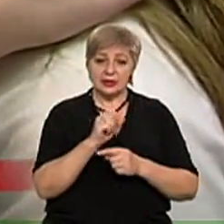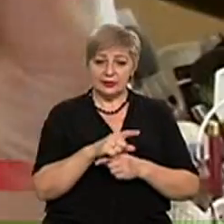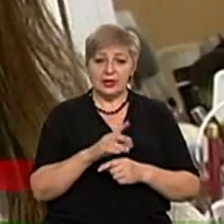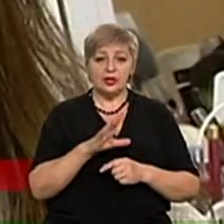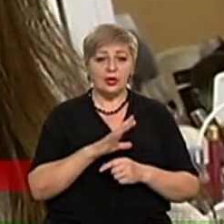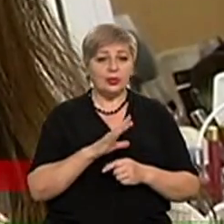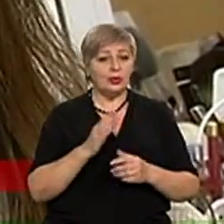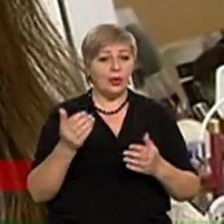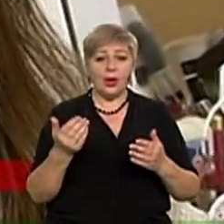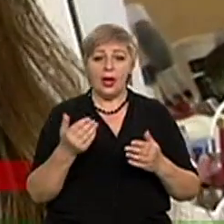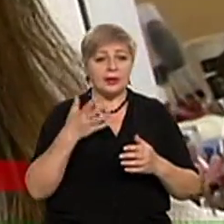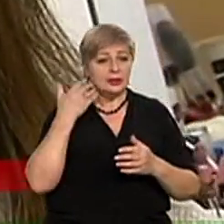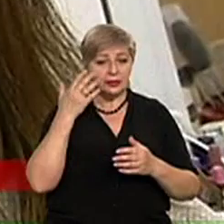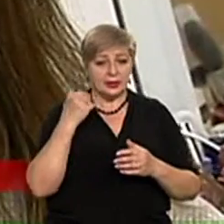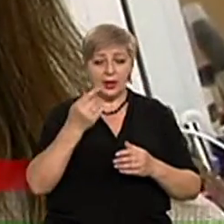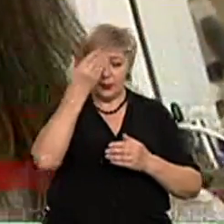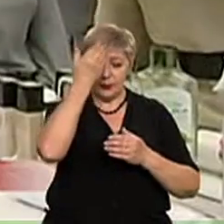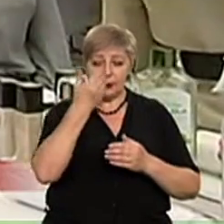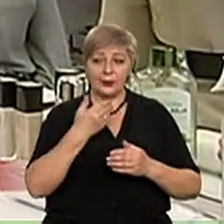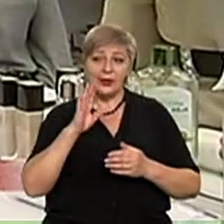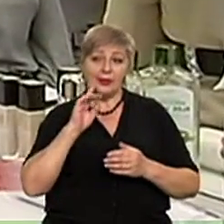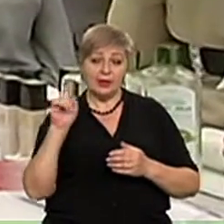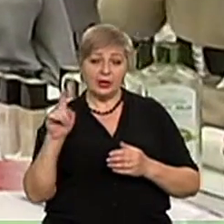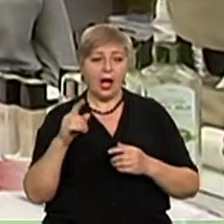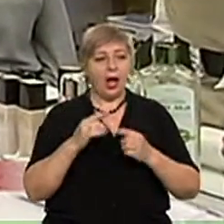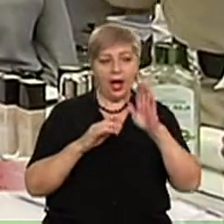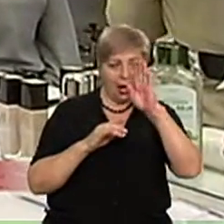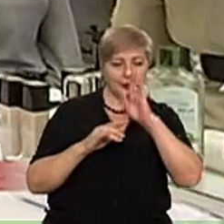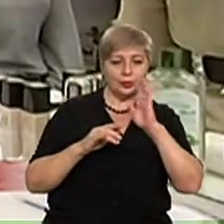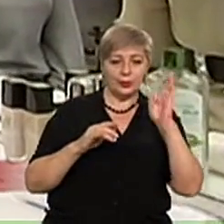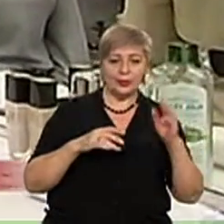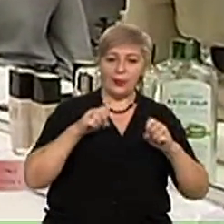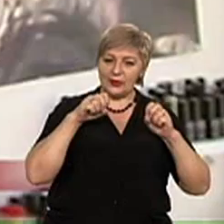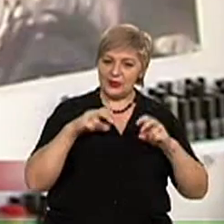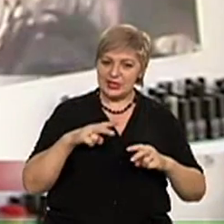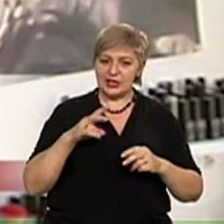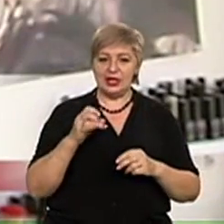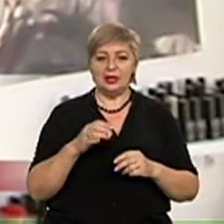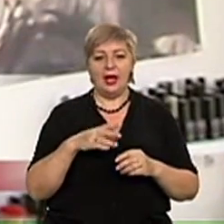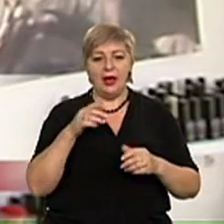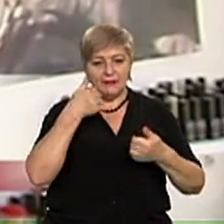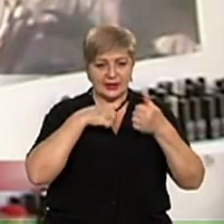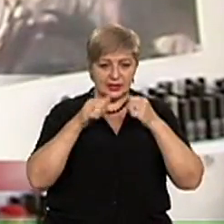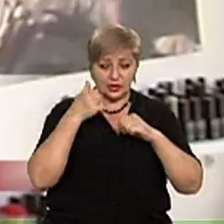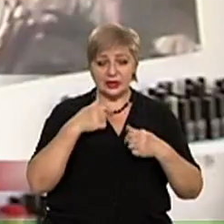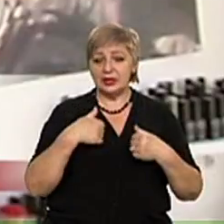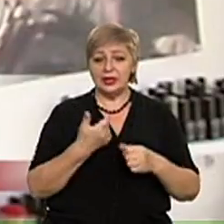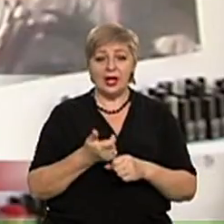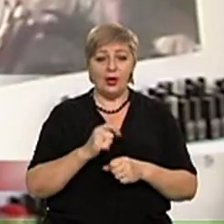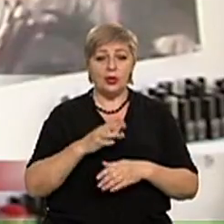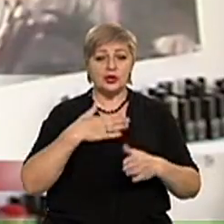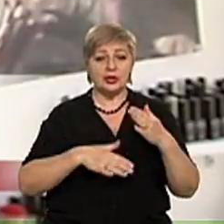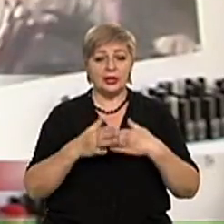легких. Півобличчя у моделі фарбувала вона, а другу половину – професійна візажистка. Я безумно рада, что я познакомилась с